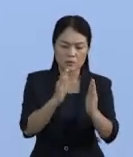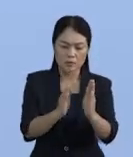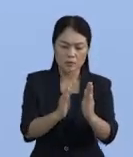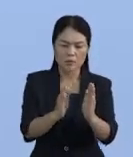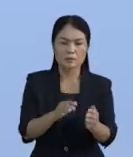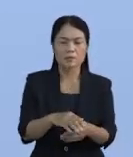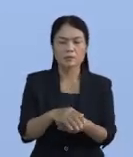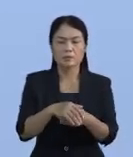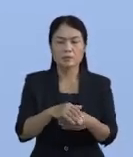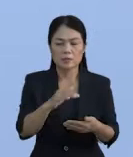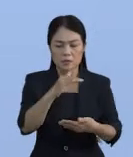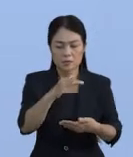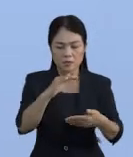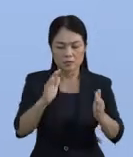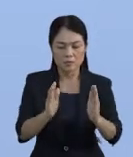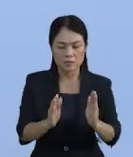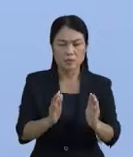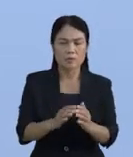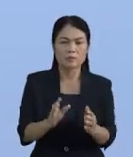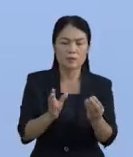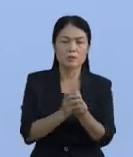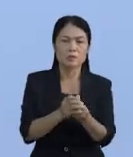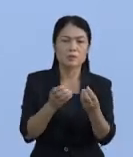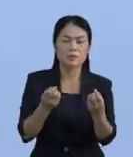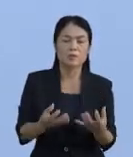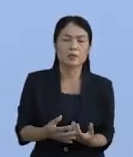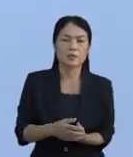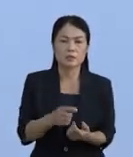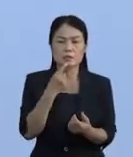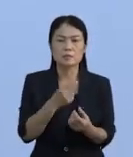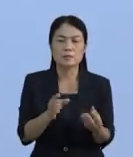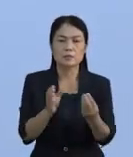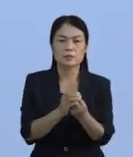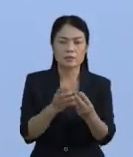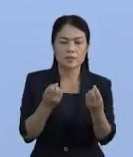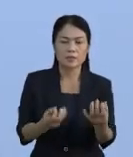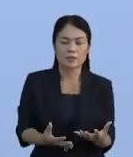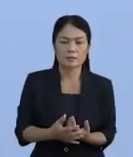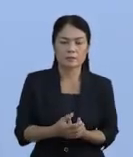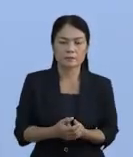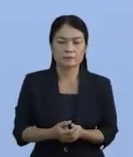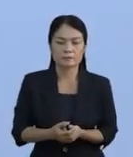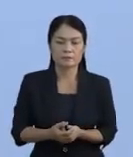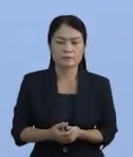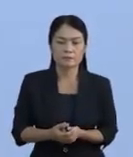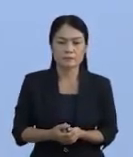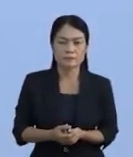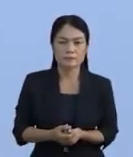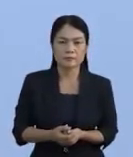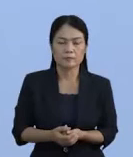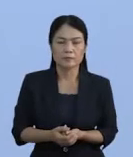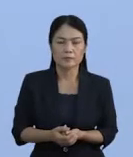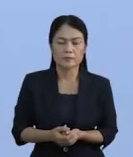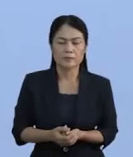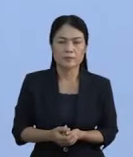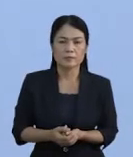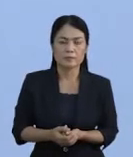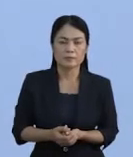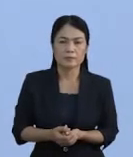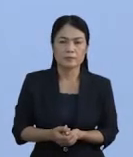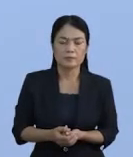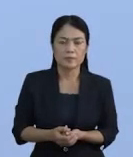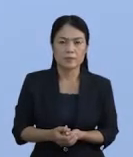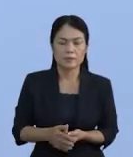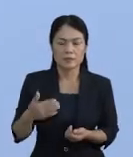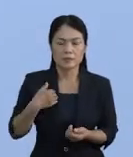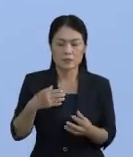hôm này tiếng ăn nữa miên chấm luôn còn mang và còn cái gì mới miên chấm luôn mang cồn và miên chấm luôn còn mang cồn và